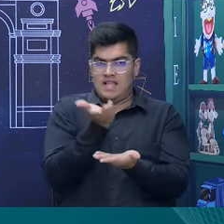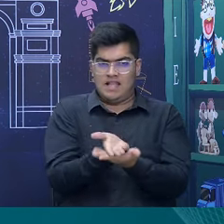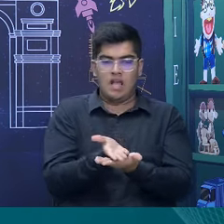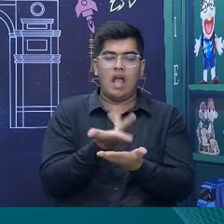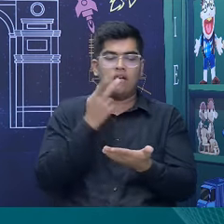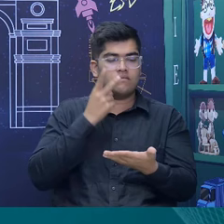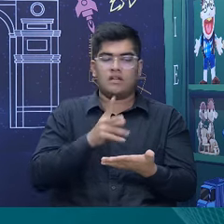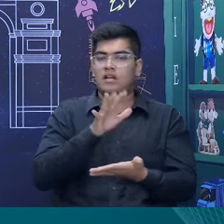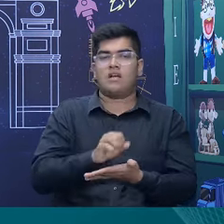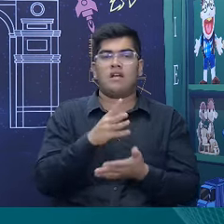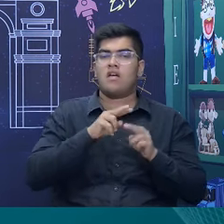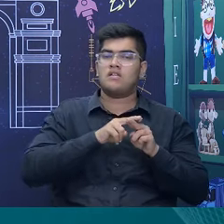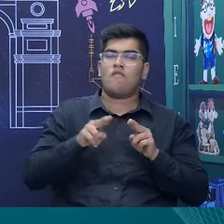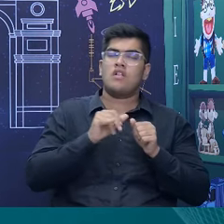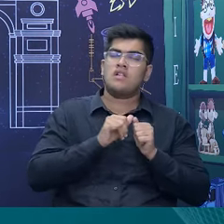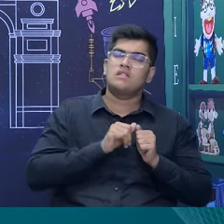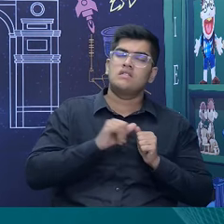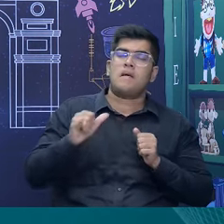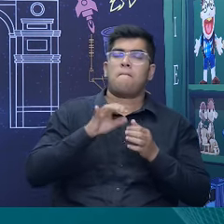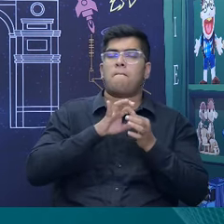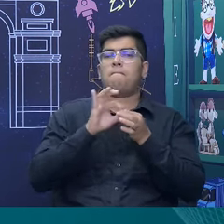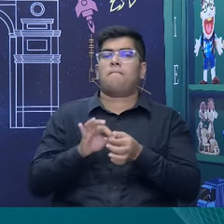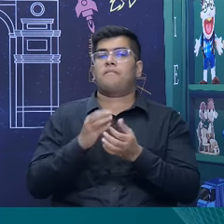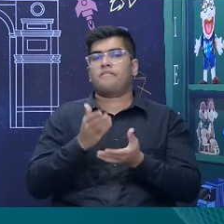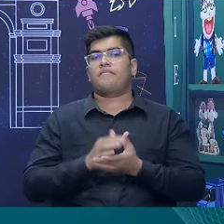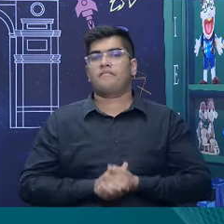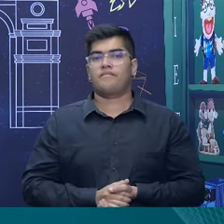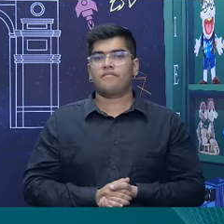कांग्रुअस कर रहे हैं आपको याद है कांग्रुअस